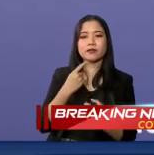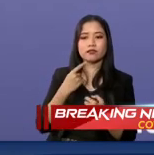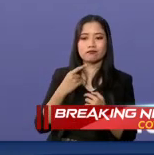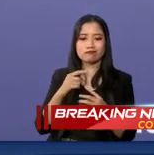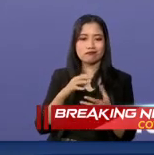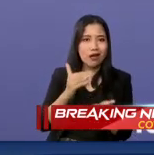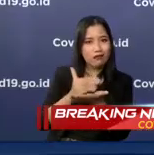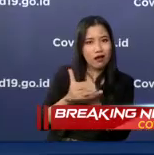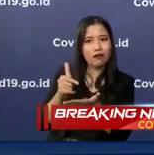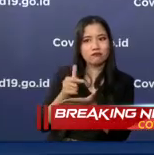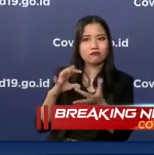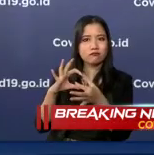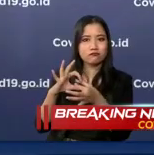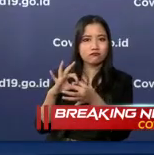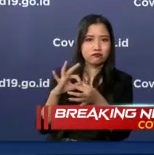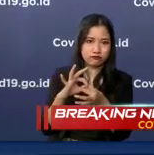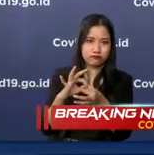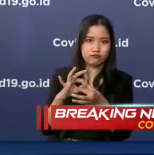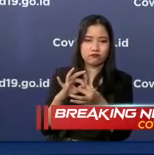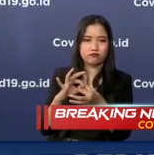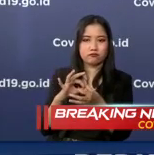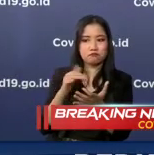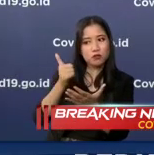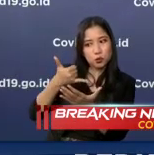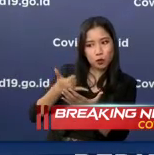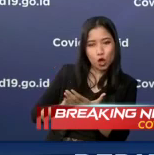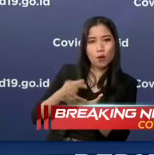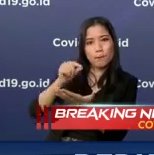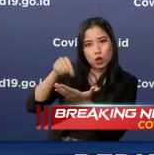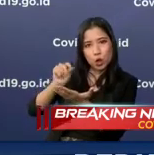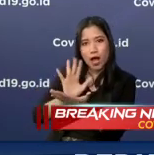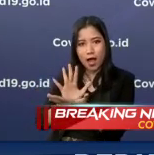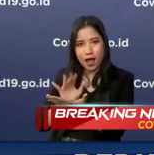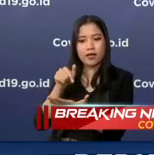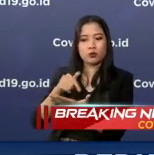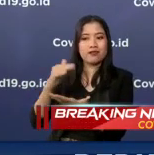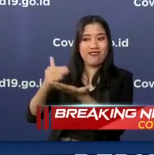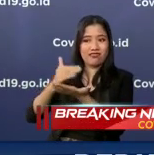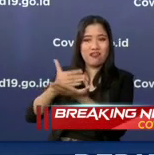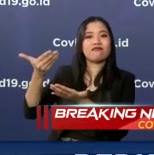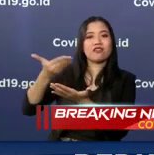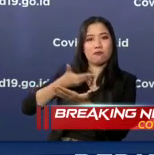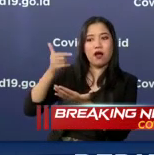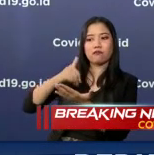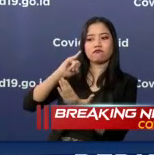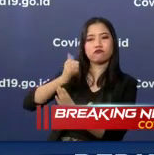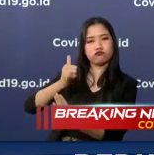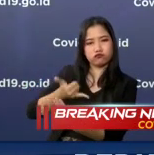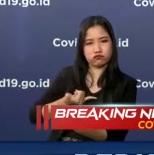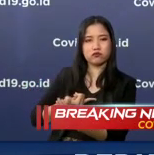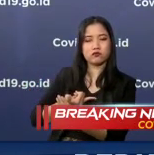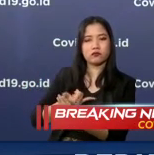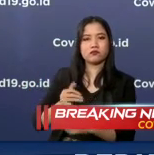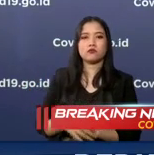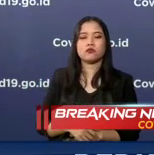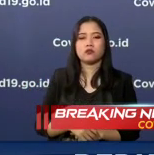data Hai dan kemudian kita lakukan kroscek ulang setiap data yang kita terima hari ini